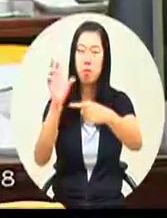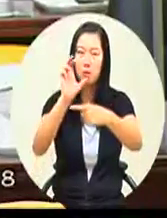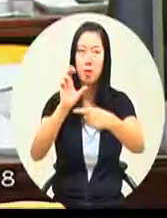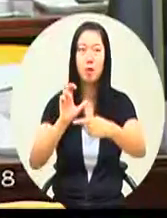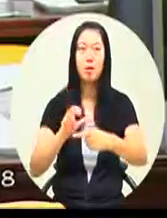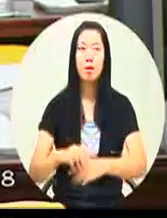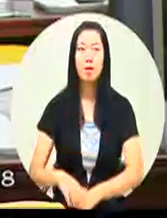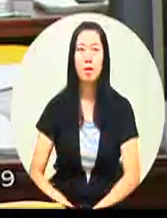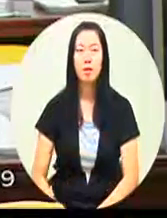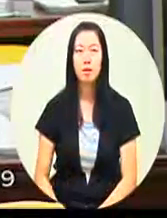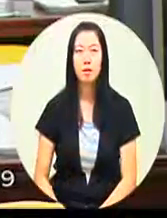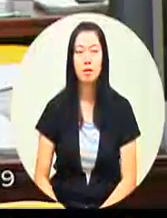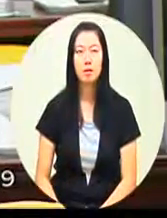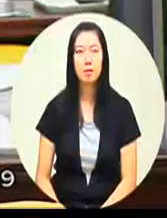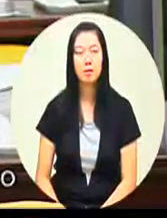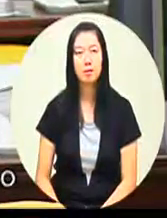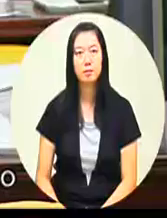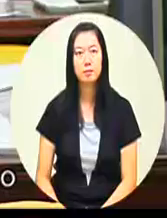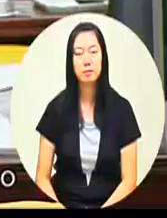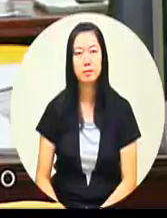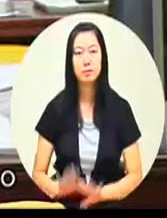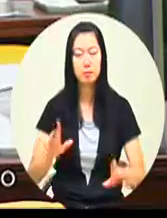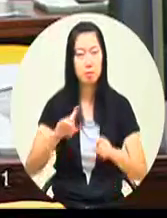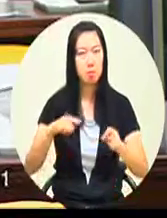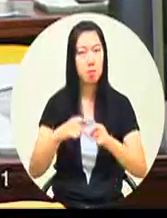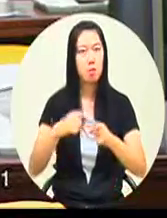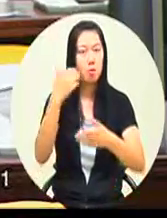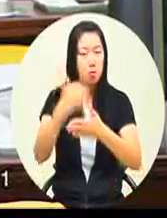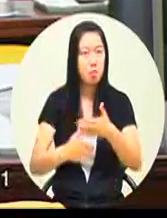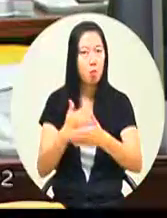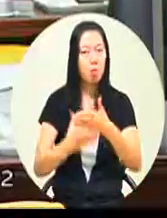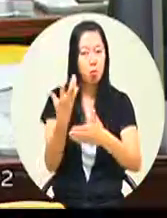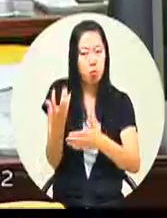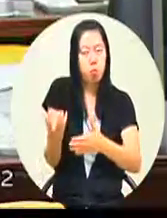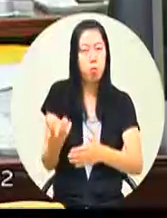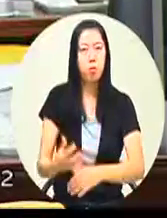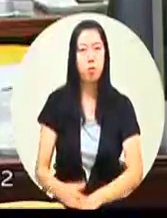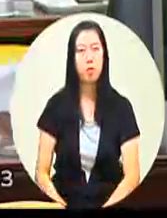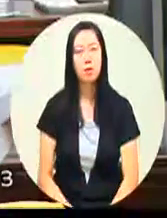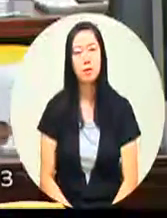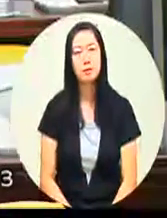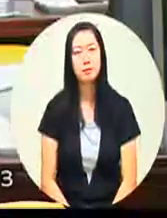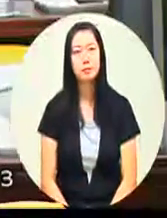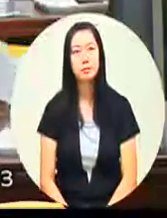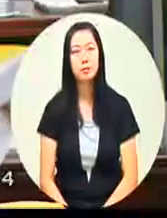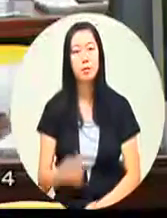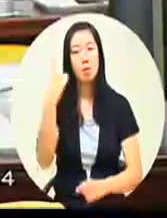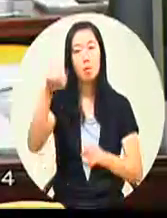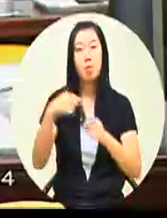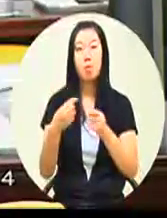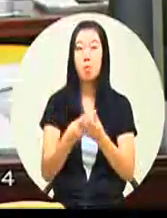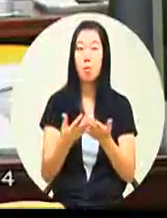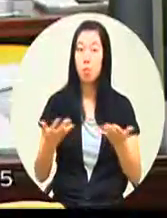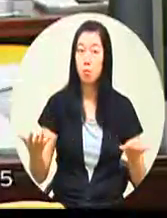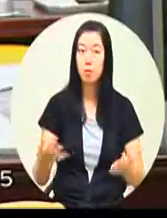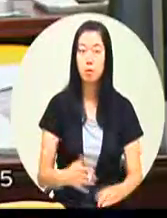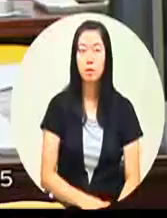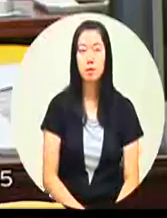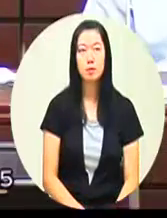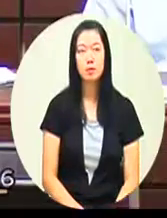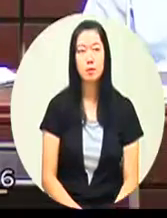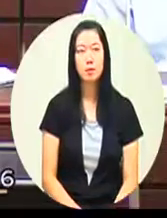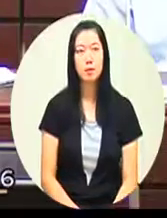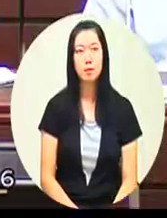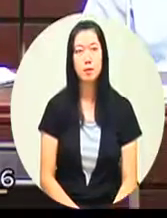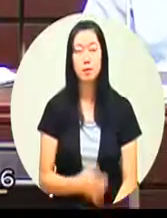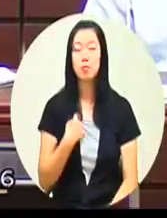会就变无一样嘛。 今年减较济。 而且假讲的不是今年呢。啊，跟美女嘞，啊，跟奥运。 所以说，我